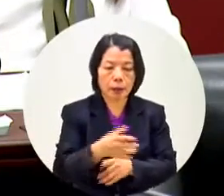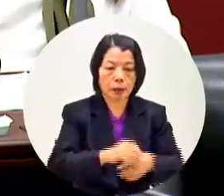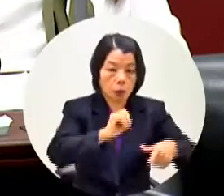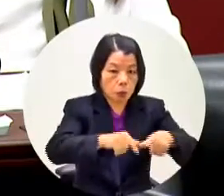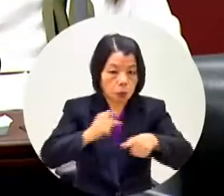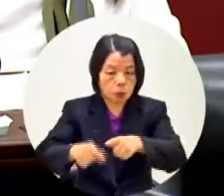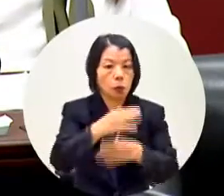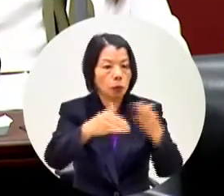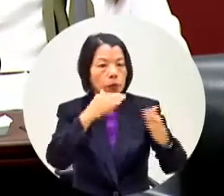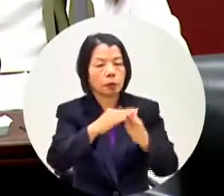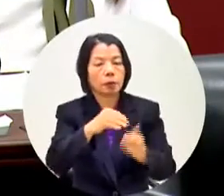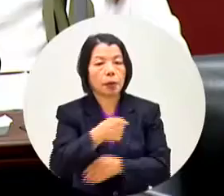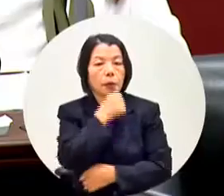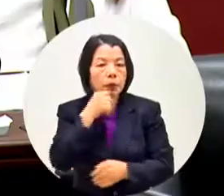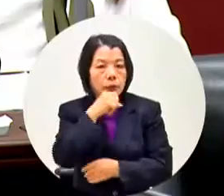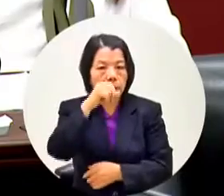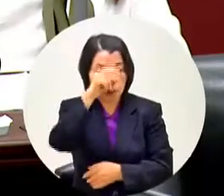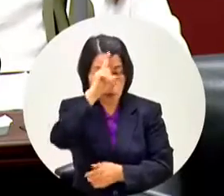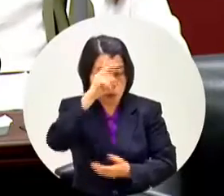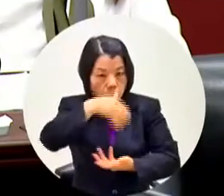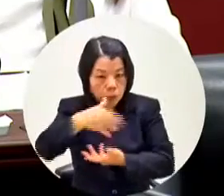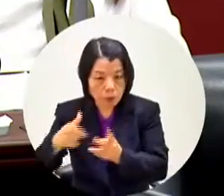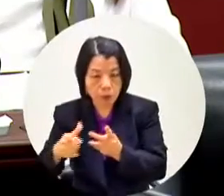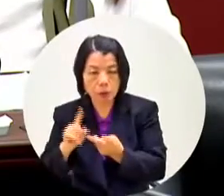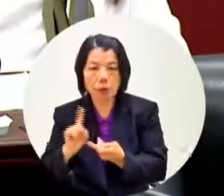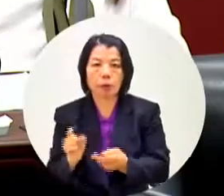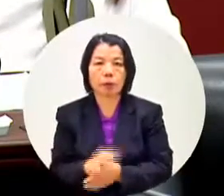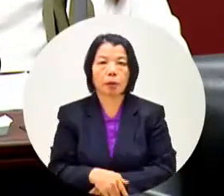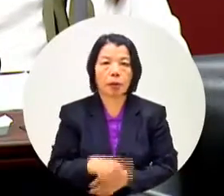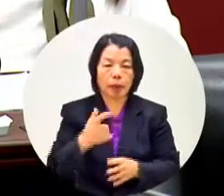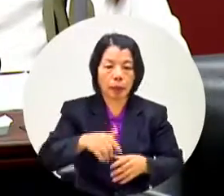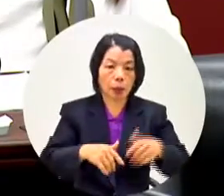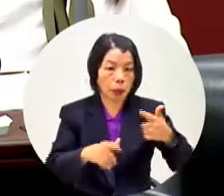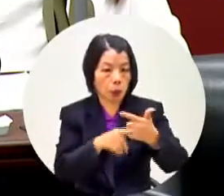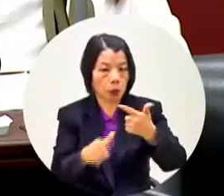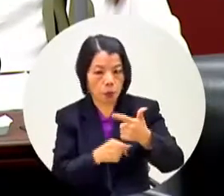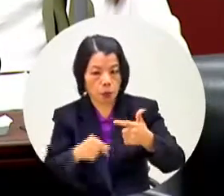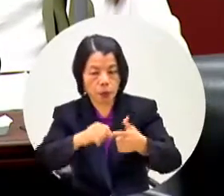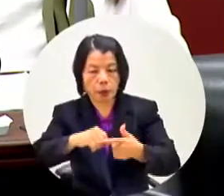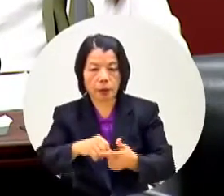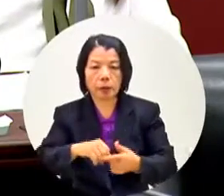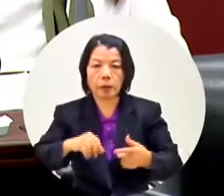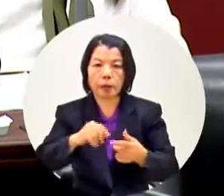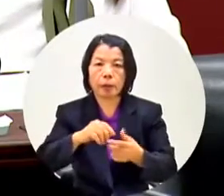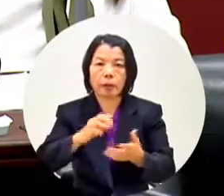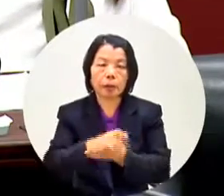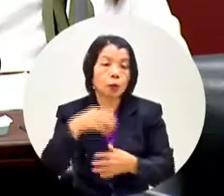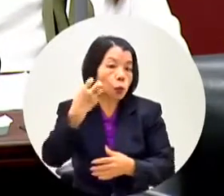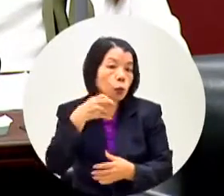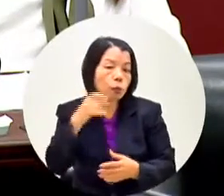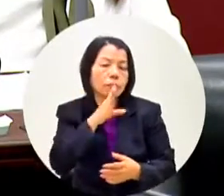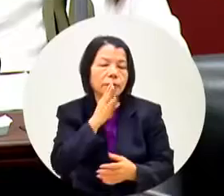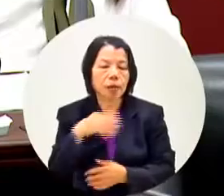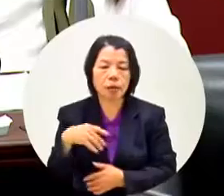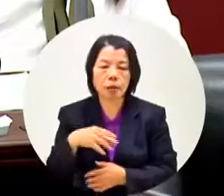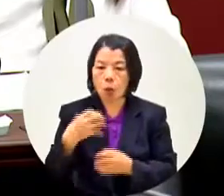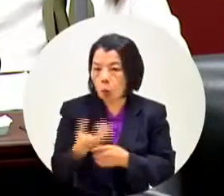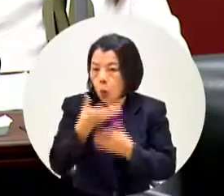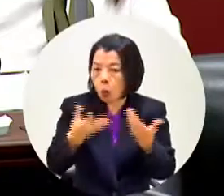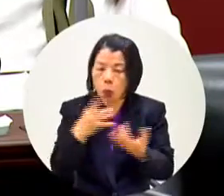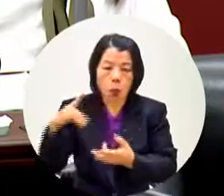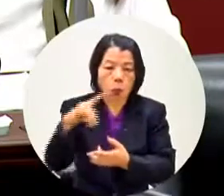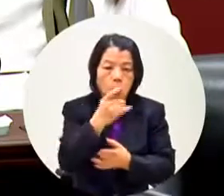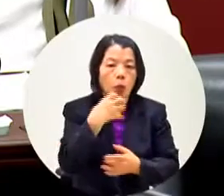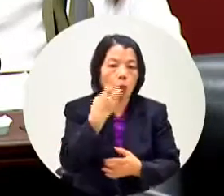的协助农民去做一些扩大准备。好，比如说好多谈一些企业购买啦，或者是学校的营养午